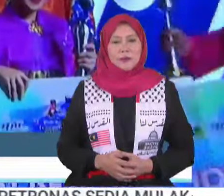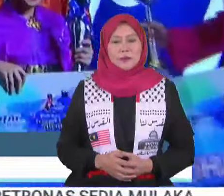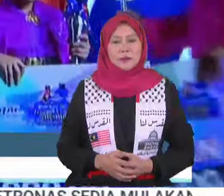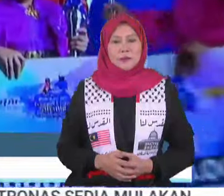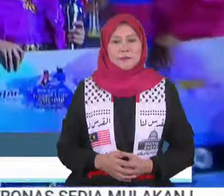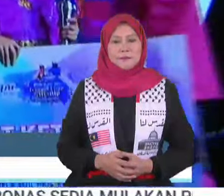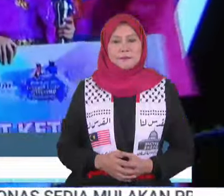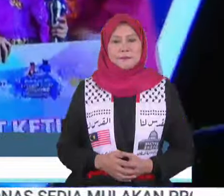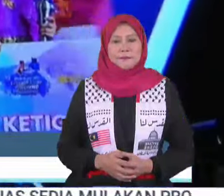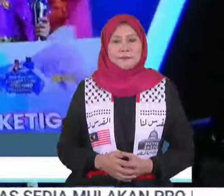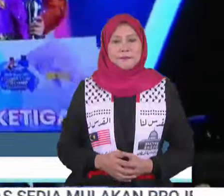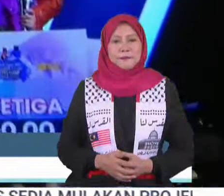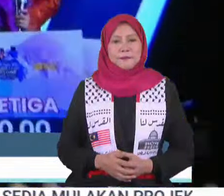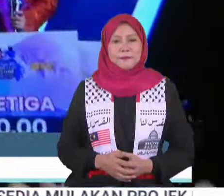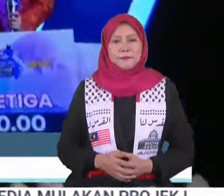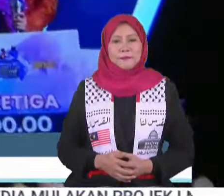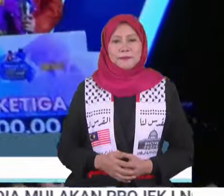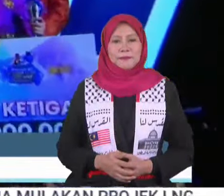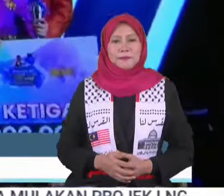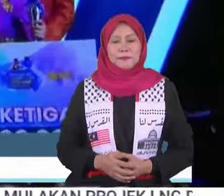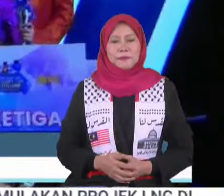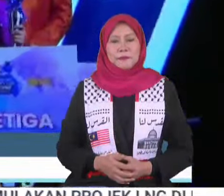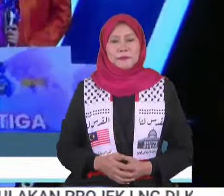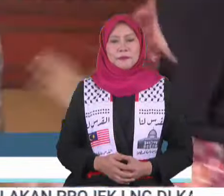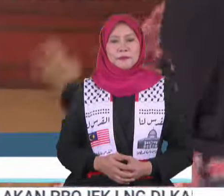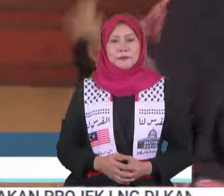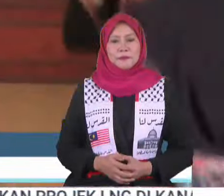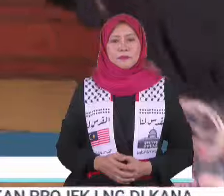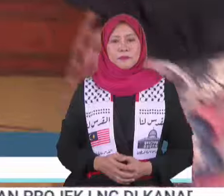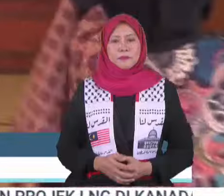kesudian menyampaikan hadiah. Terima kasih.